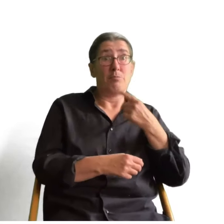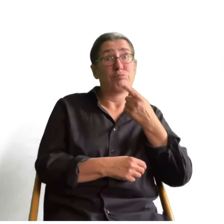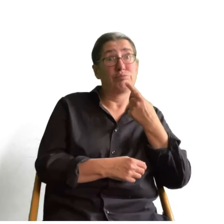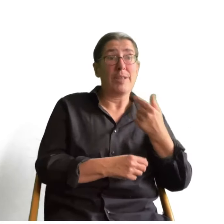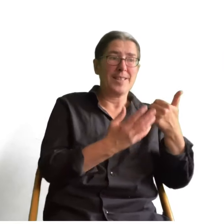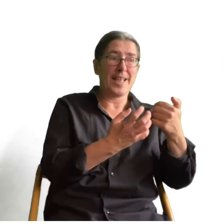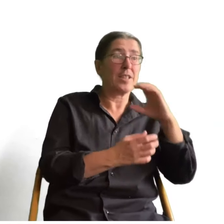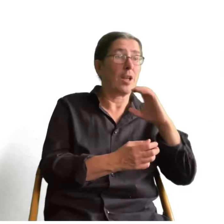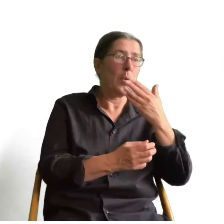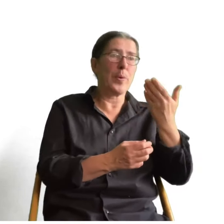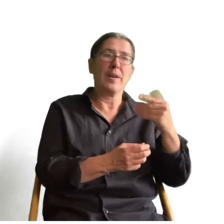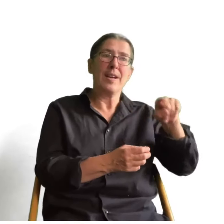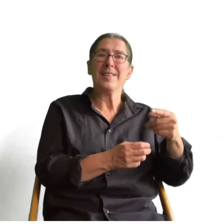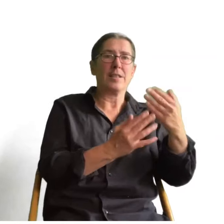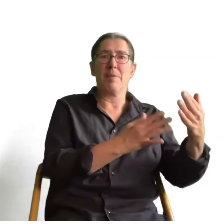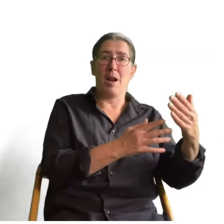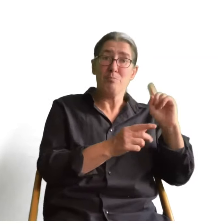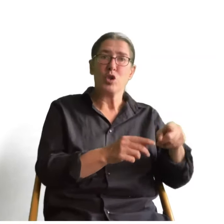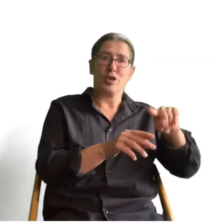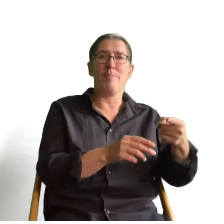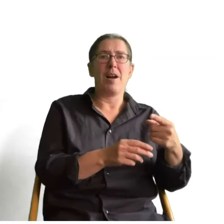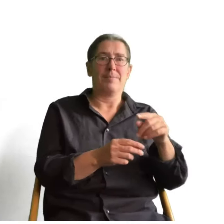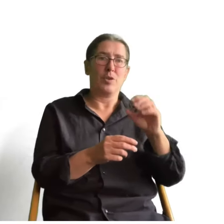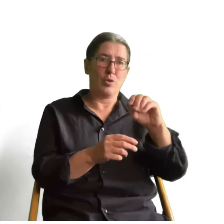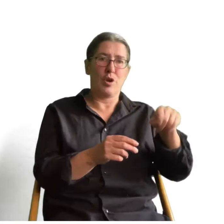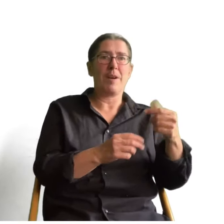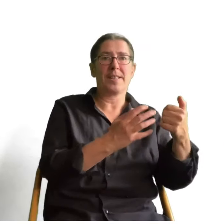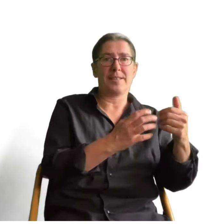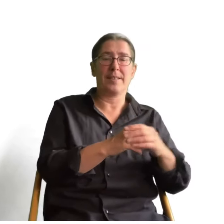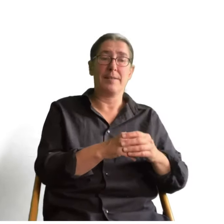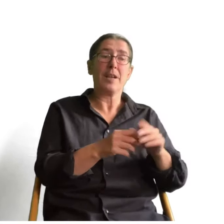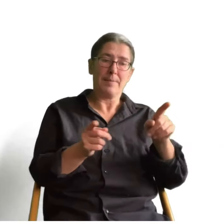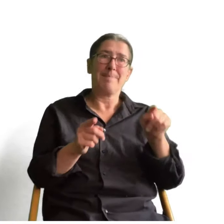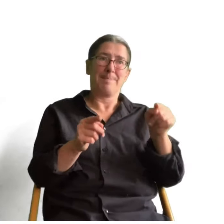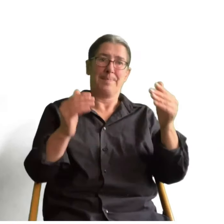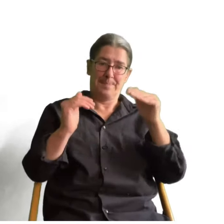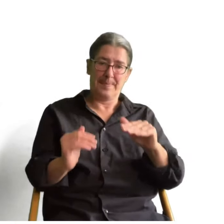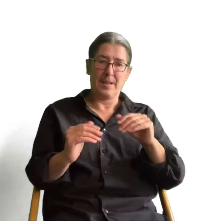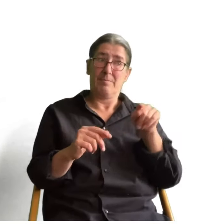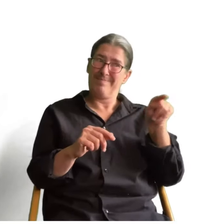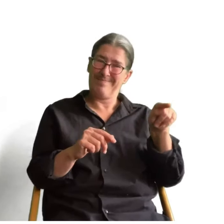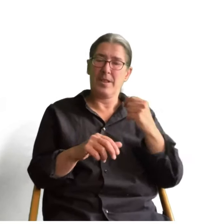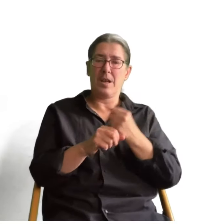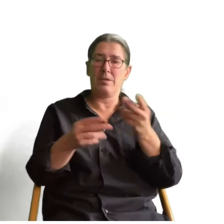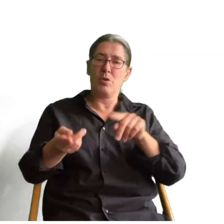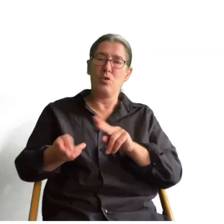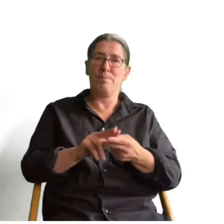Aber dann ist es kein Dezimalbruch mehr. Es ist kein Komma da. So, und das Ganze kann ich dann noch als Prozent